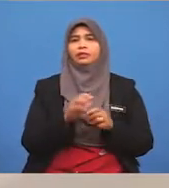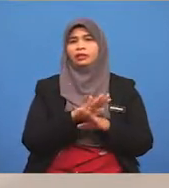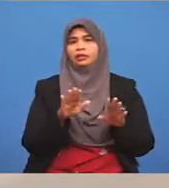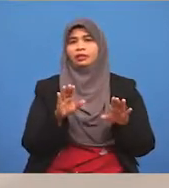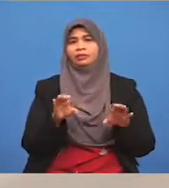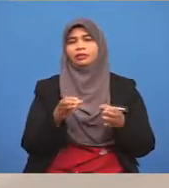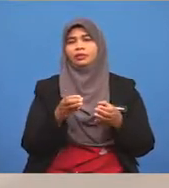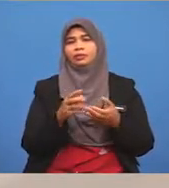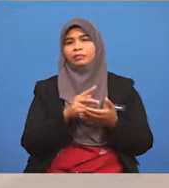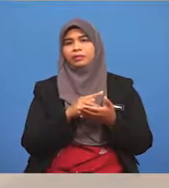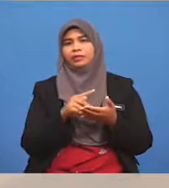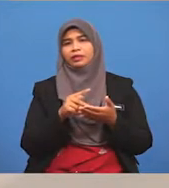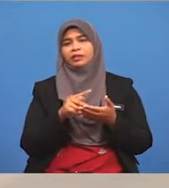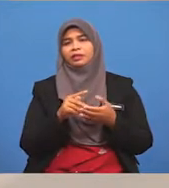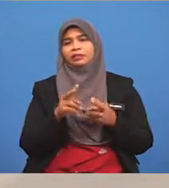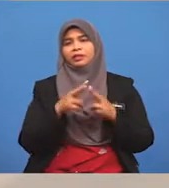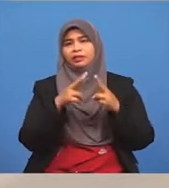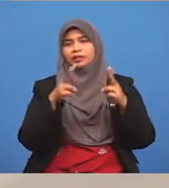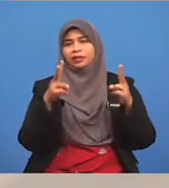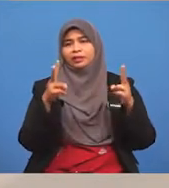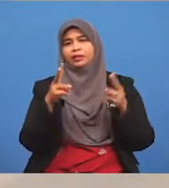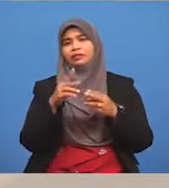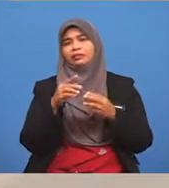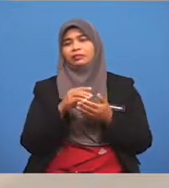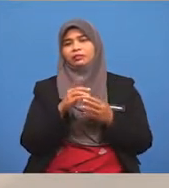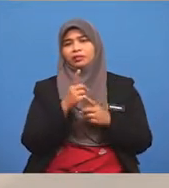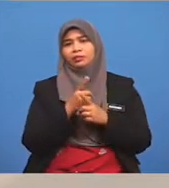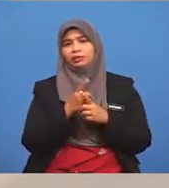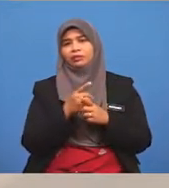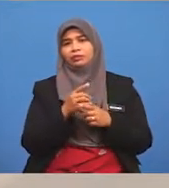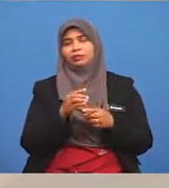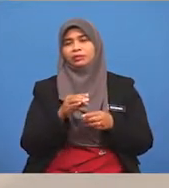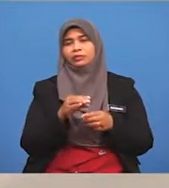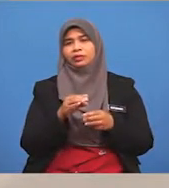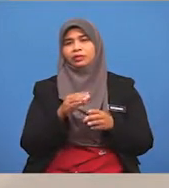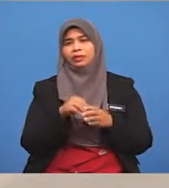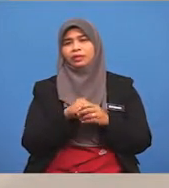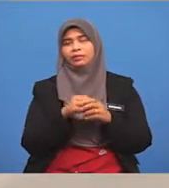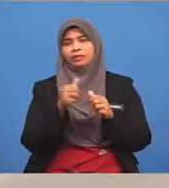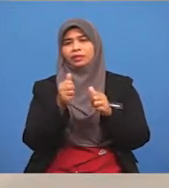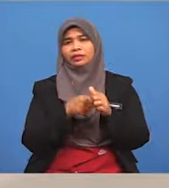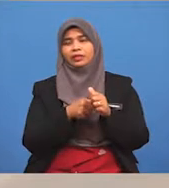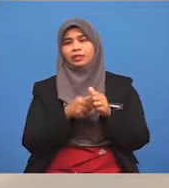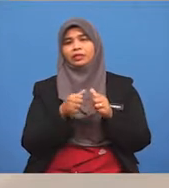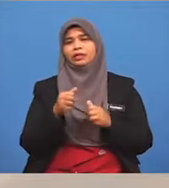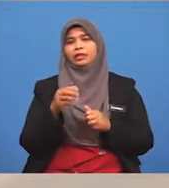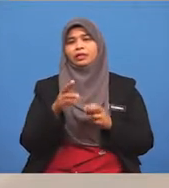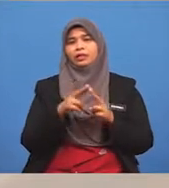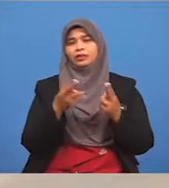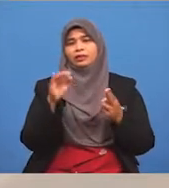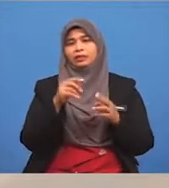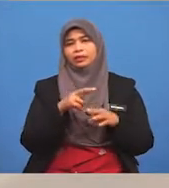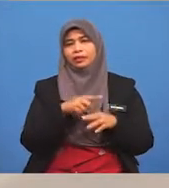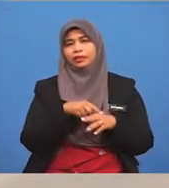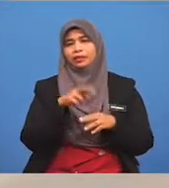Tetapi beliau sangat teliti dalam memilih perawi sesebuah hadis yang diriwayatkannya dalam